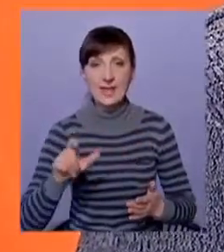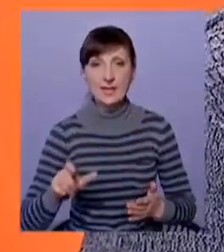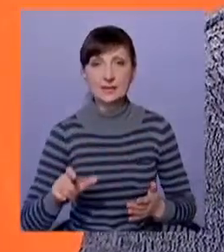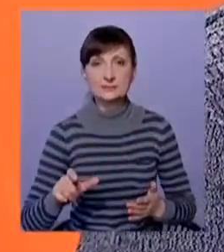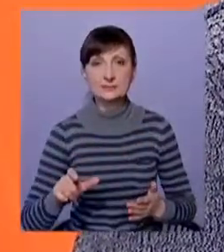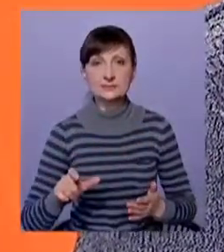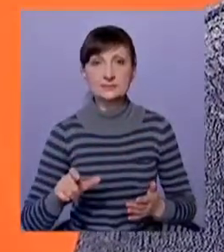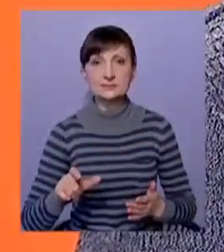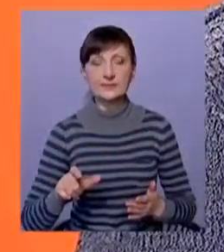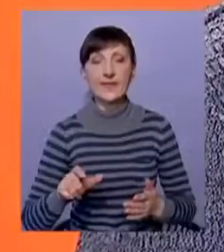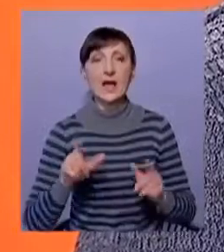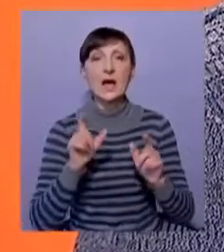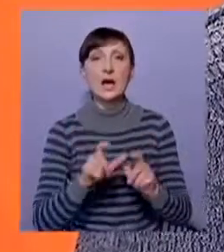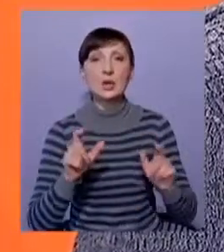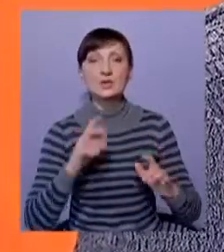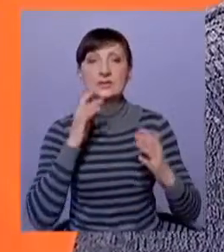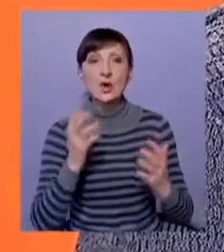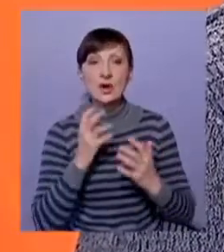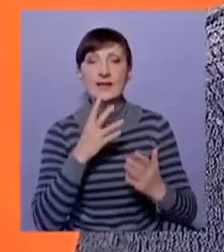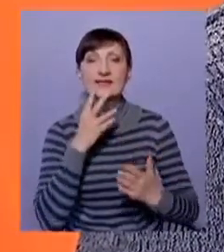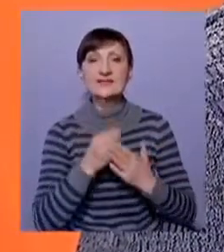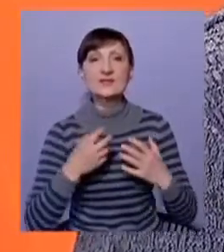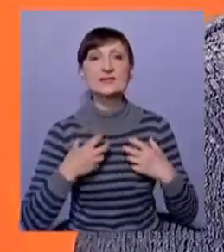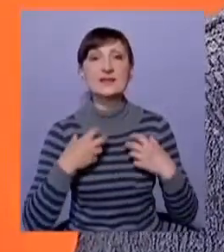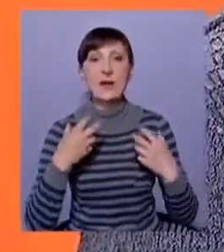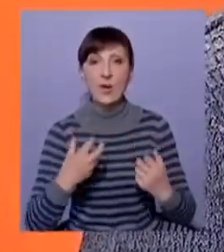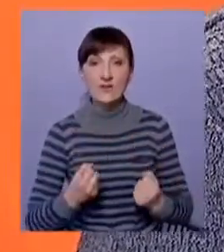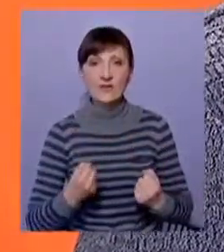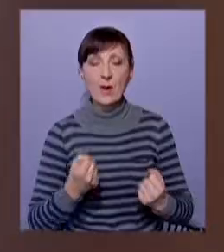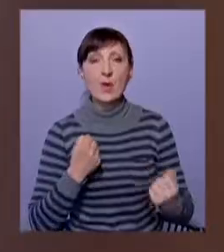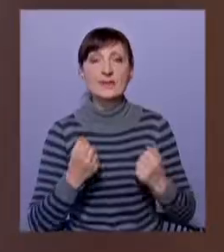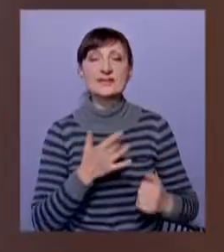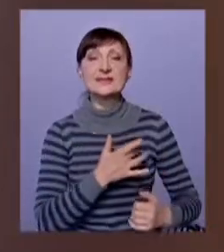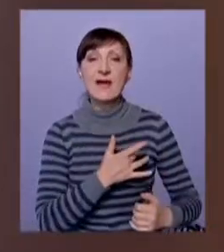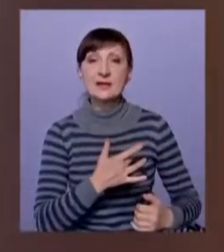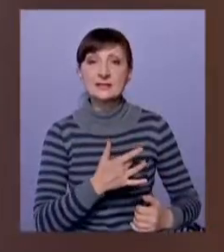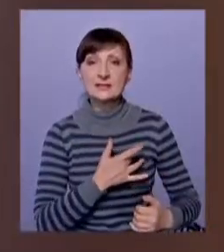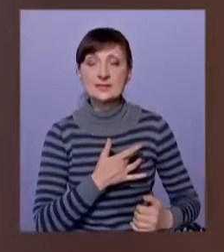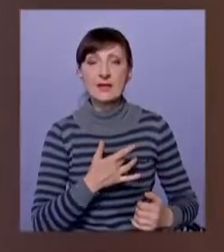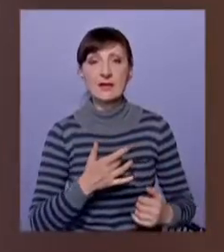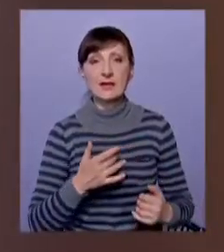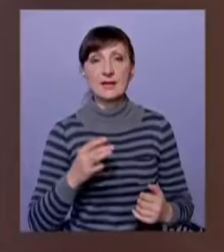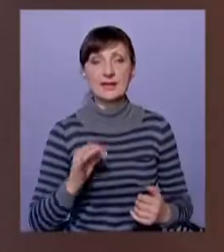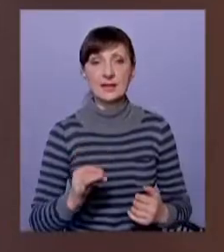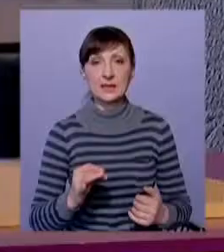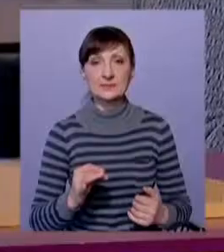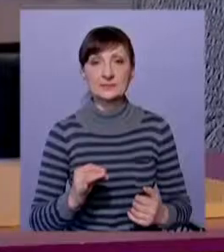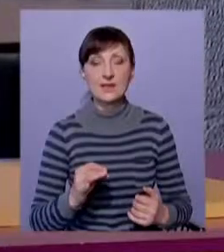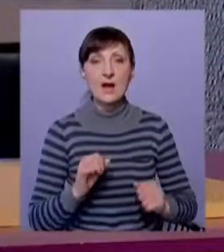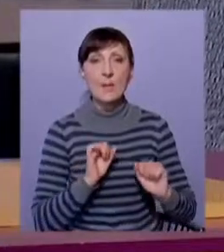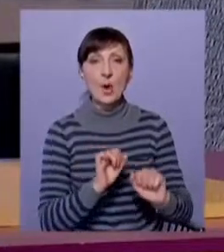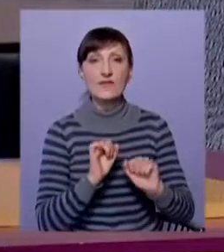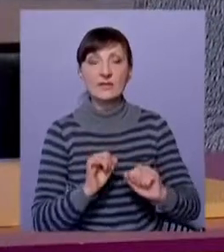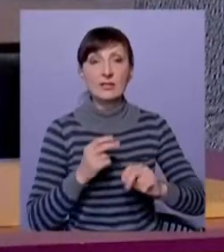горожан, люди сохраняют свое здоровье в плане, что укрепляют сердечно-сосудистую систему. Это